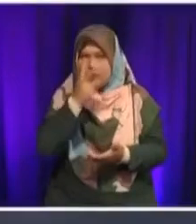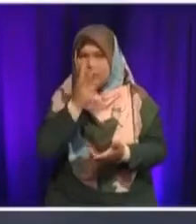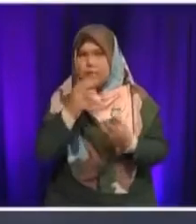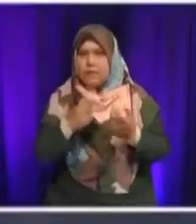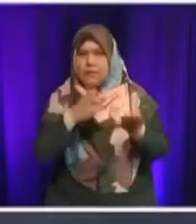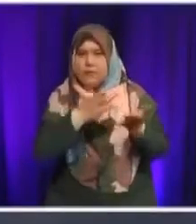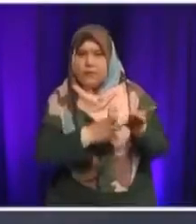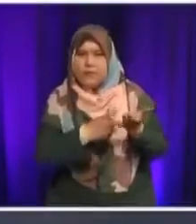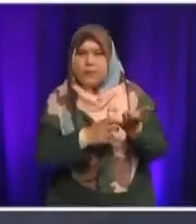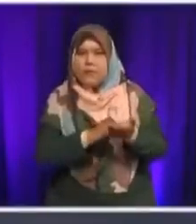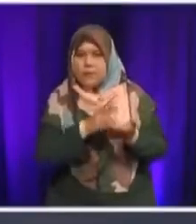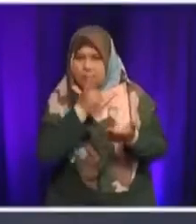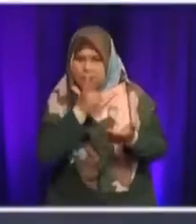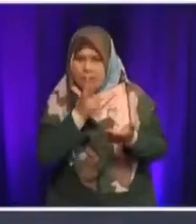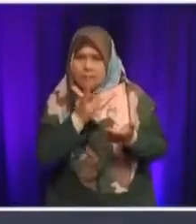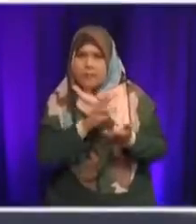nih